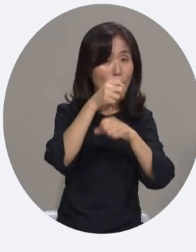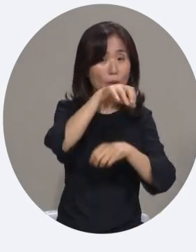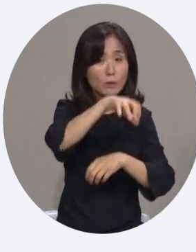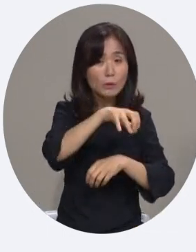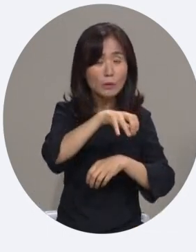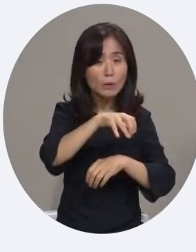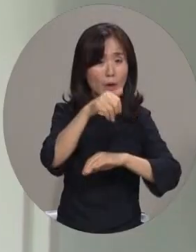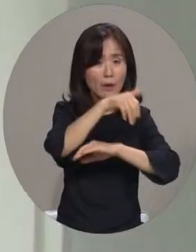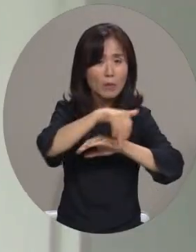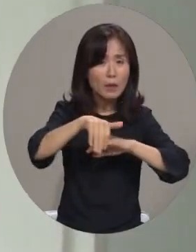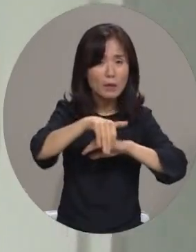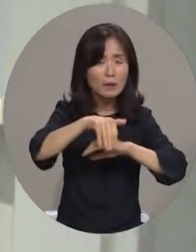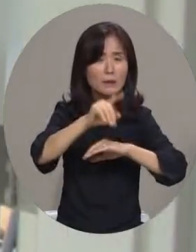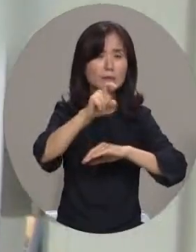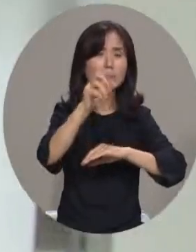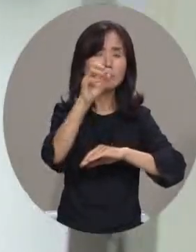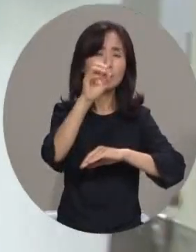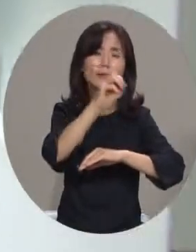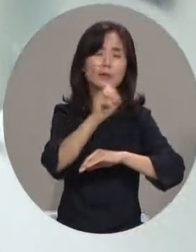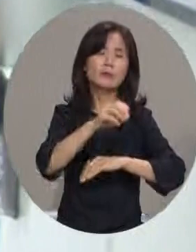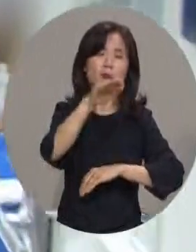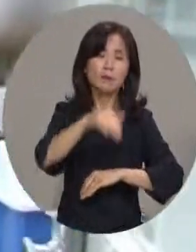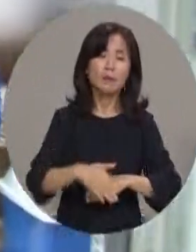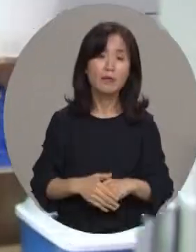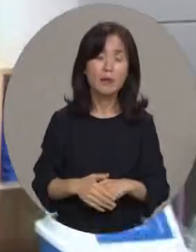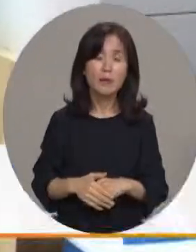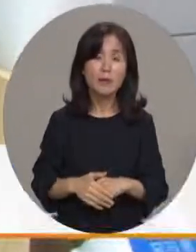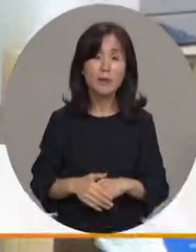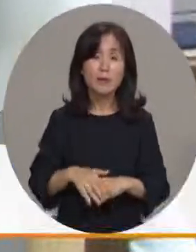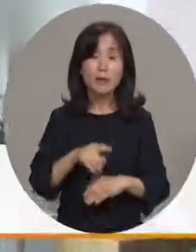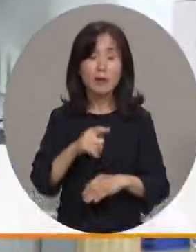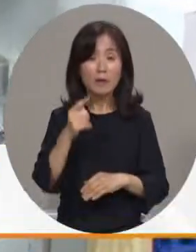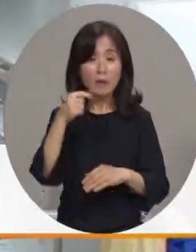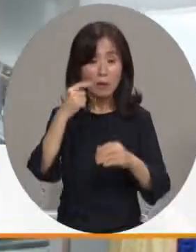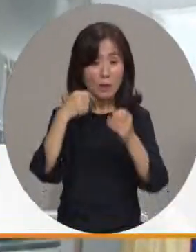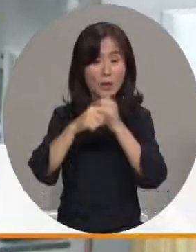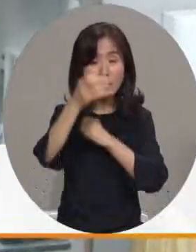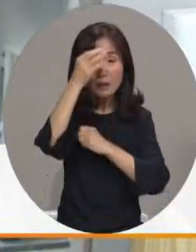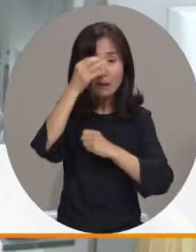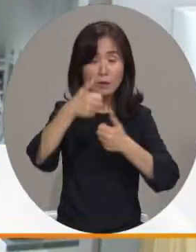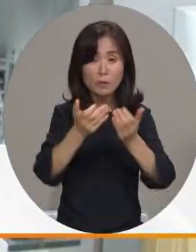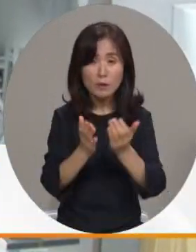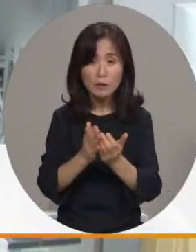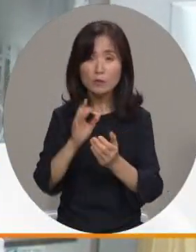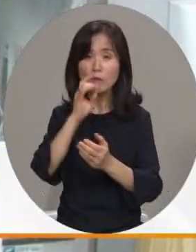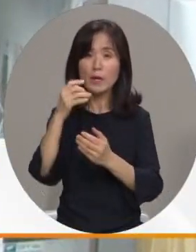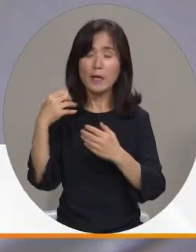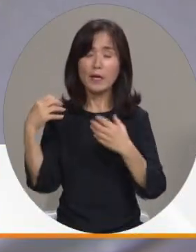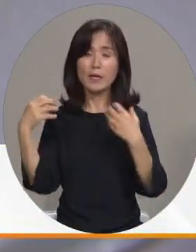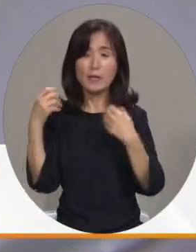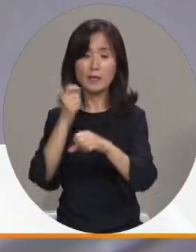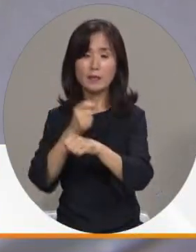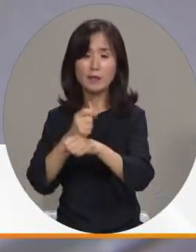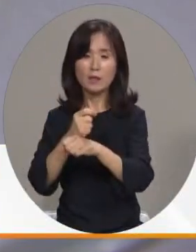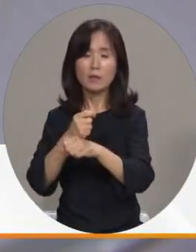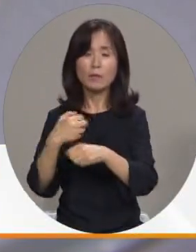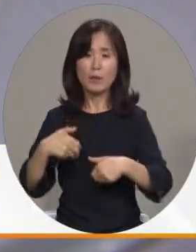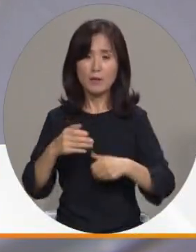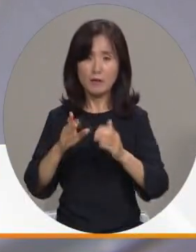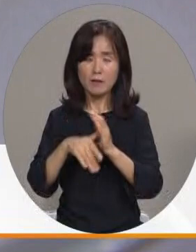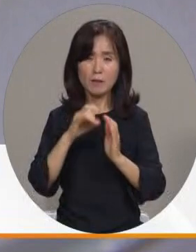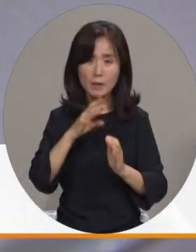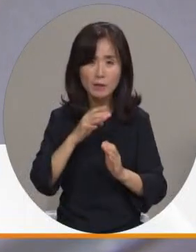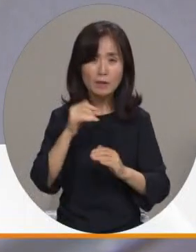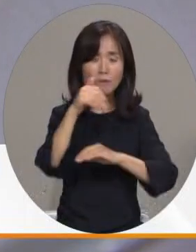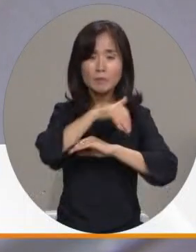자릿수에 불과했습니다 과기연들은 중앙행정기관이 필요하다고 인정한 경우만 계획을 수립하고 있단 입장이지만 세계적인